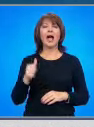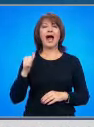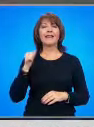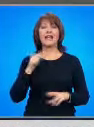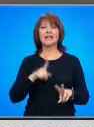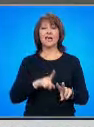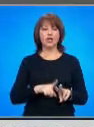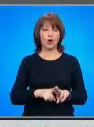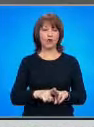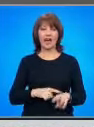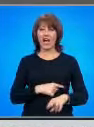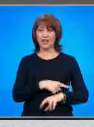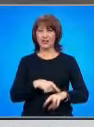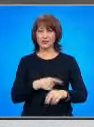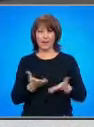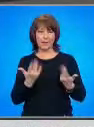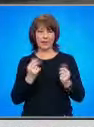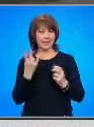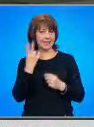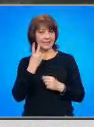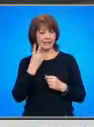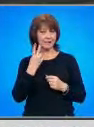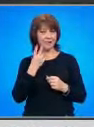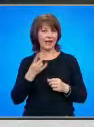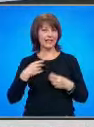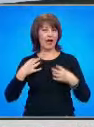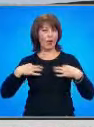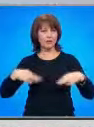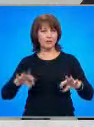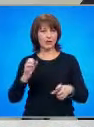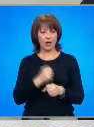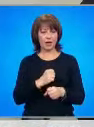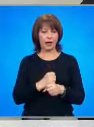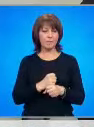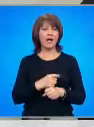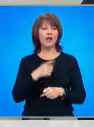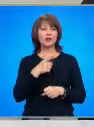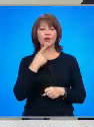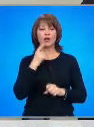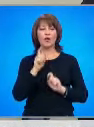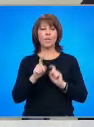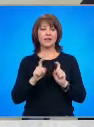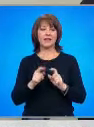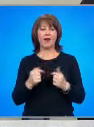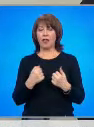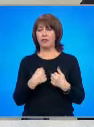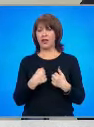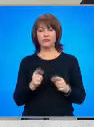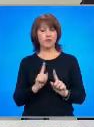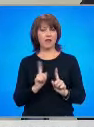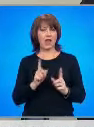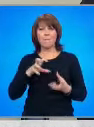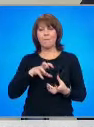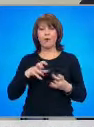Атанас Йонков. Часове преди да стане ясно за освобождаването, Атанасов коментира. Нашето назначение не беше политическо,